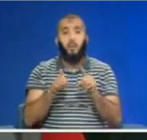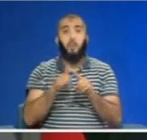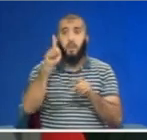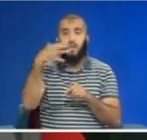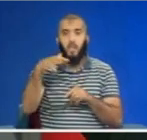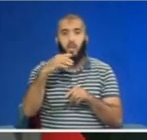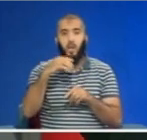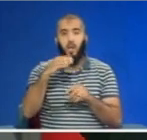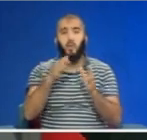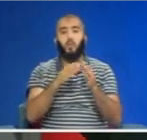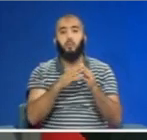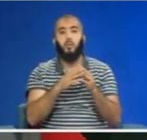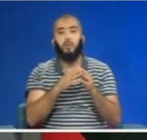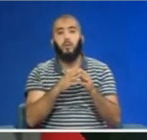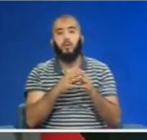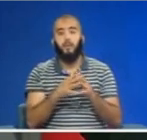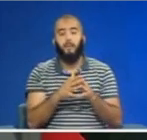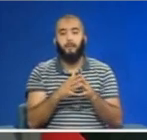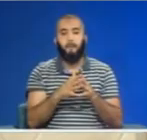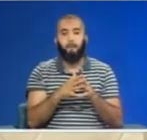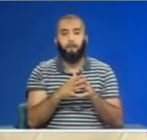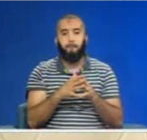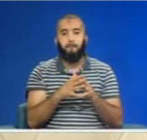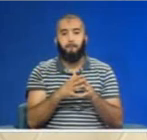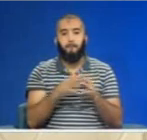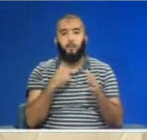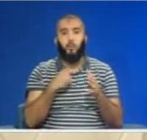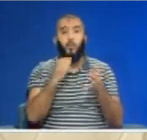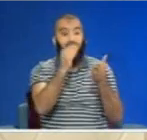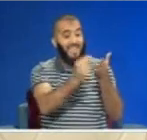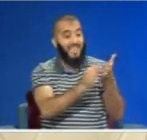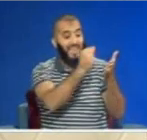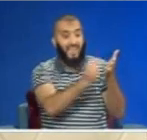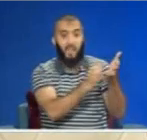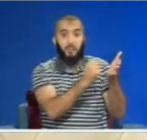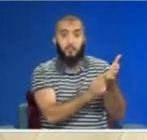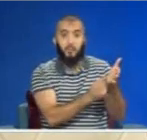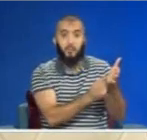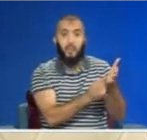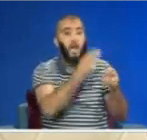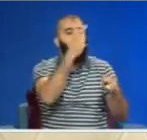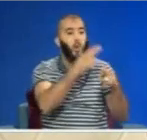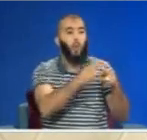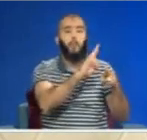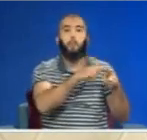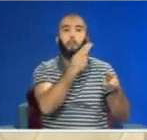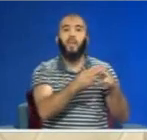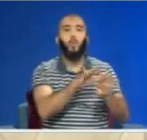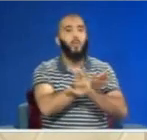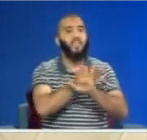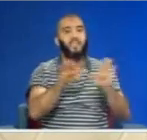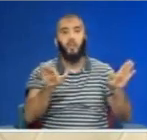عن حكم الكتابة ابتداء، يعني الكتابة الاسم فقط، لا نكتب آيات قرآنية ولا حديثا شريفا ولا